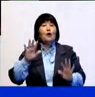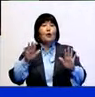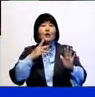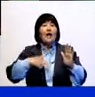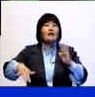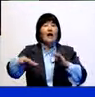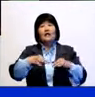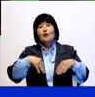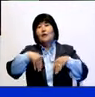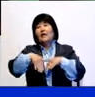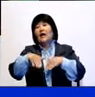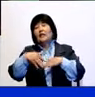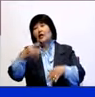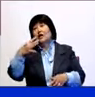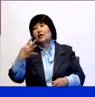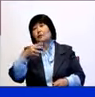демон